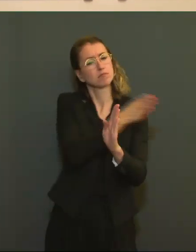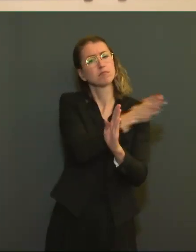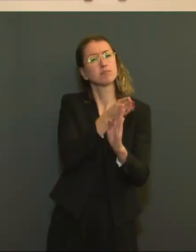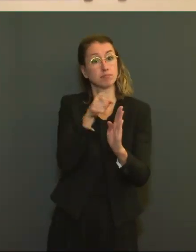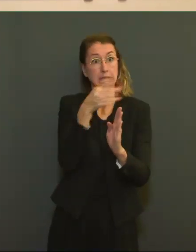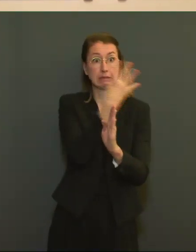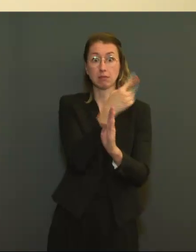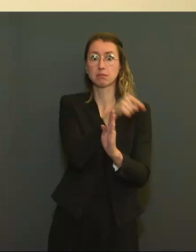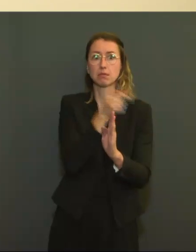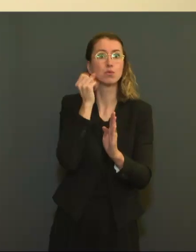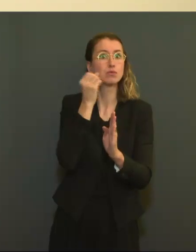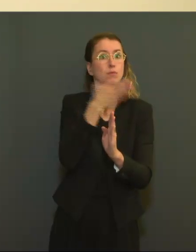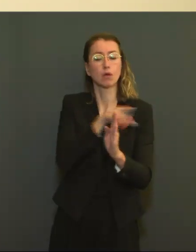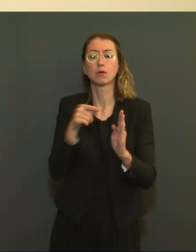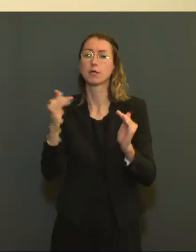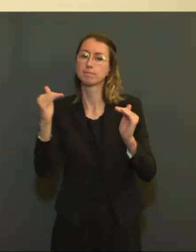précédé.